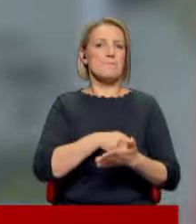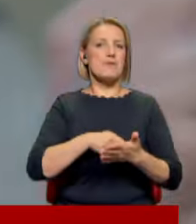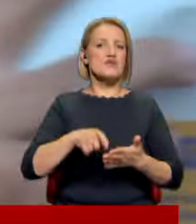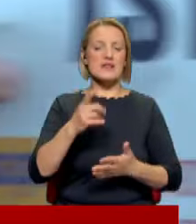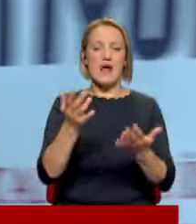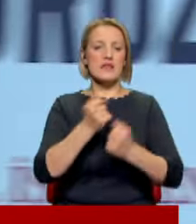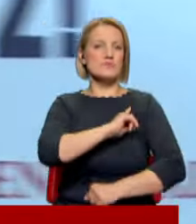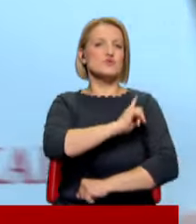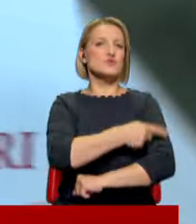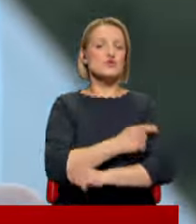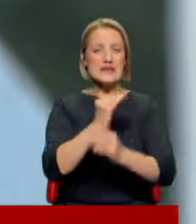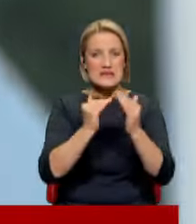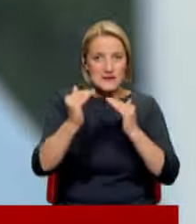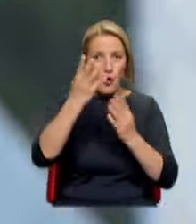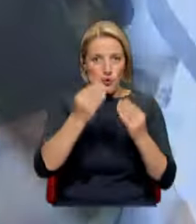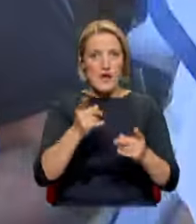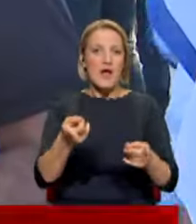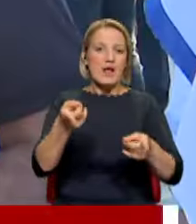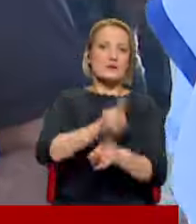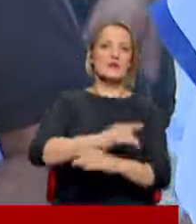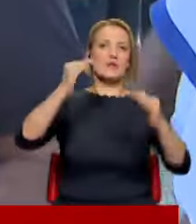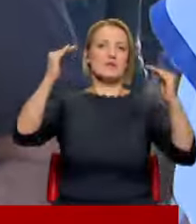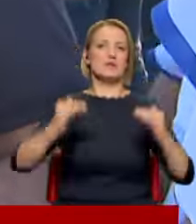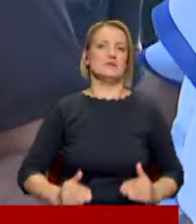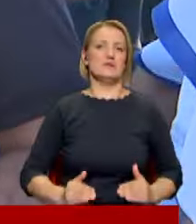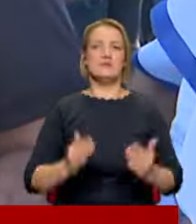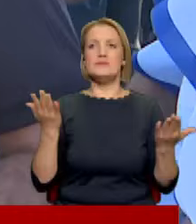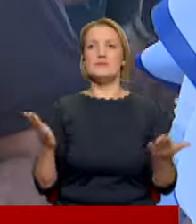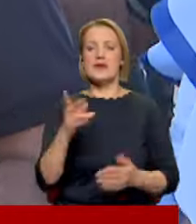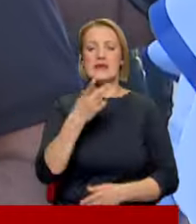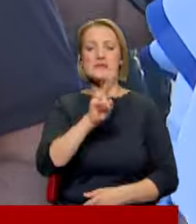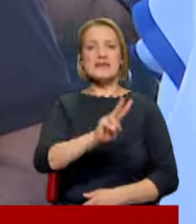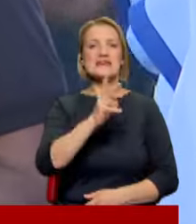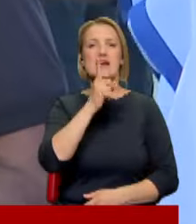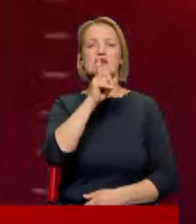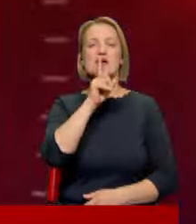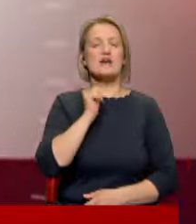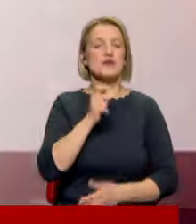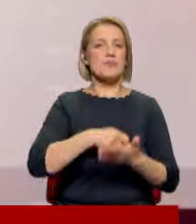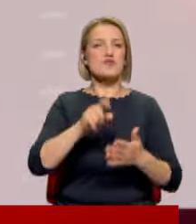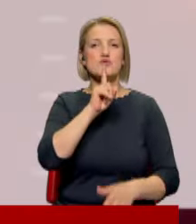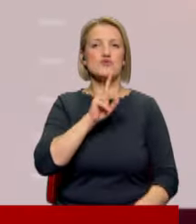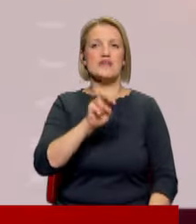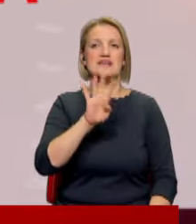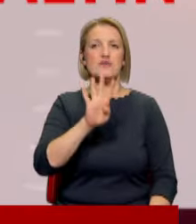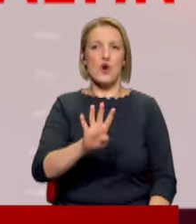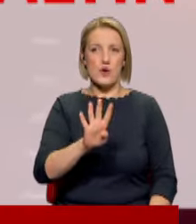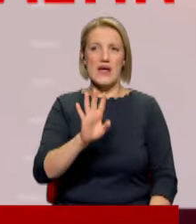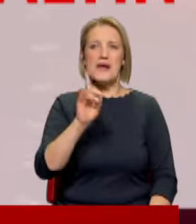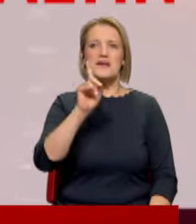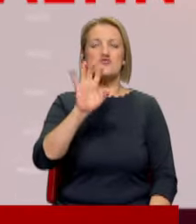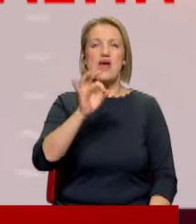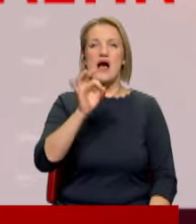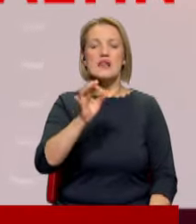ücretlinin alım gücü artacağına yarıya düştü. 2002'de asgari ücret 184 lira, her bir işin almış olduğu çeyrek